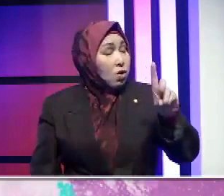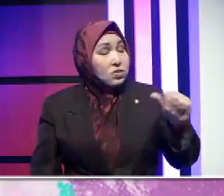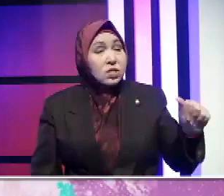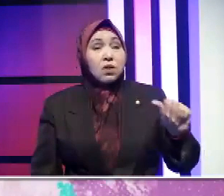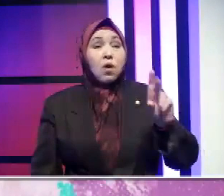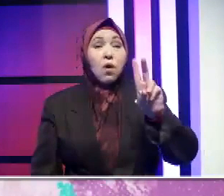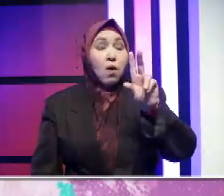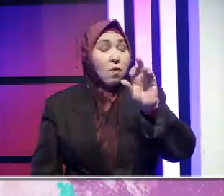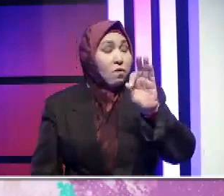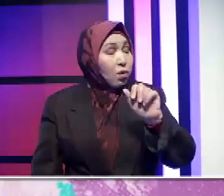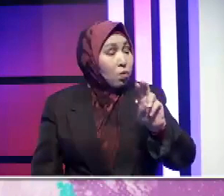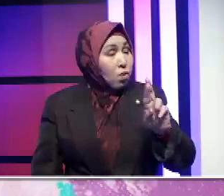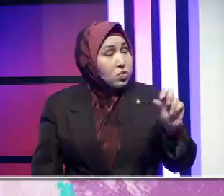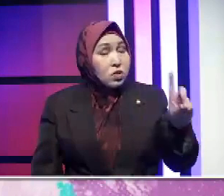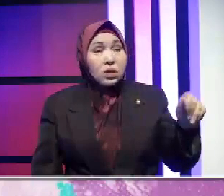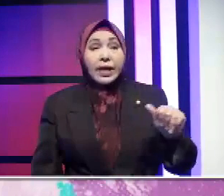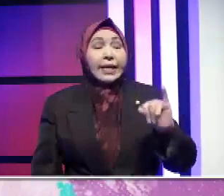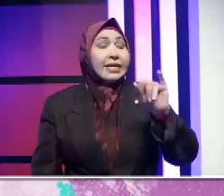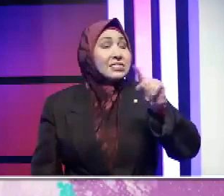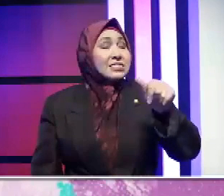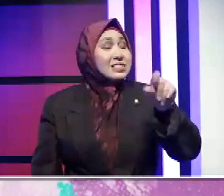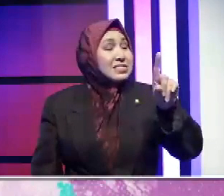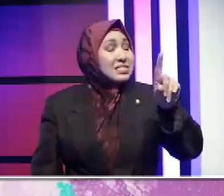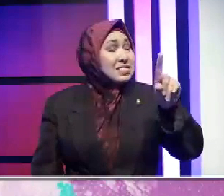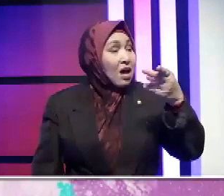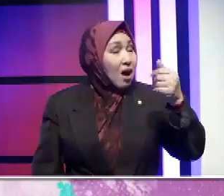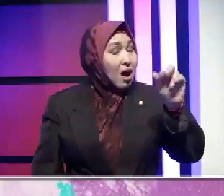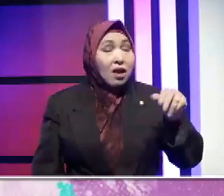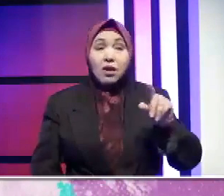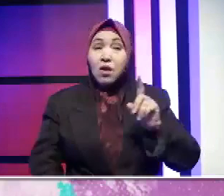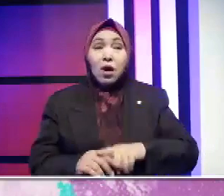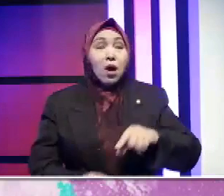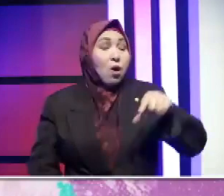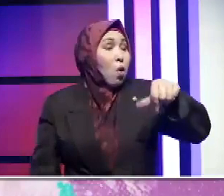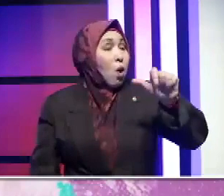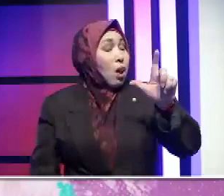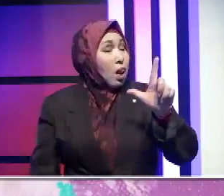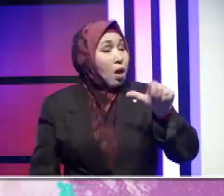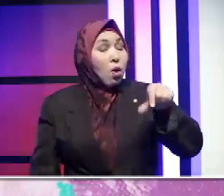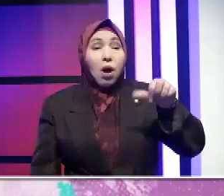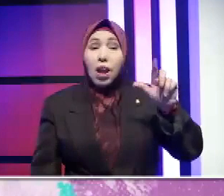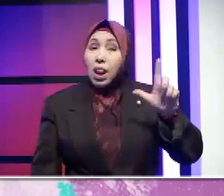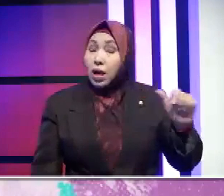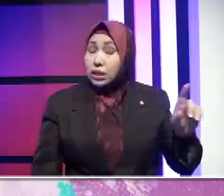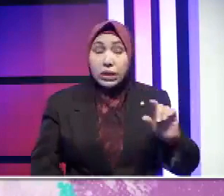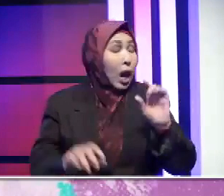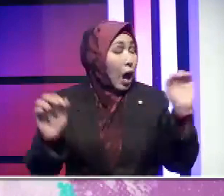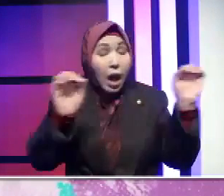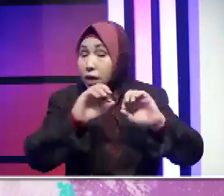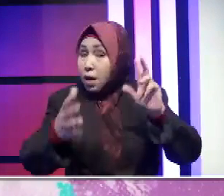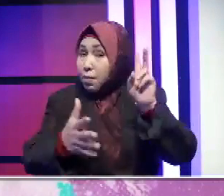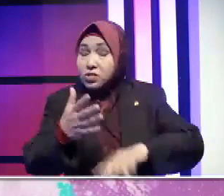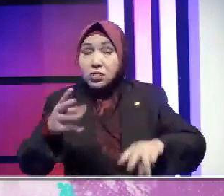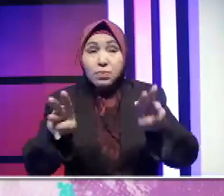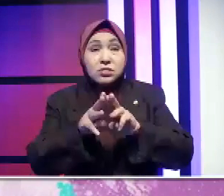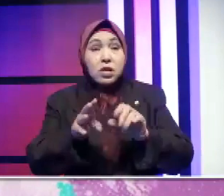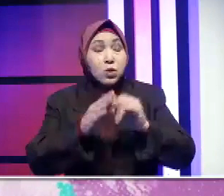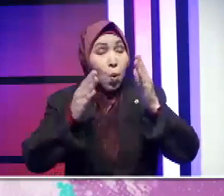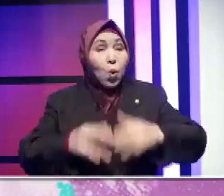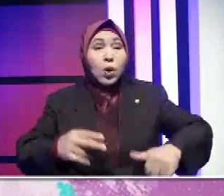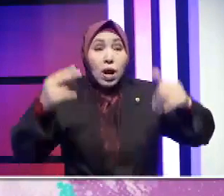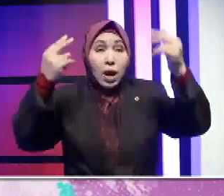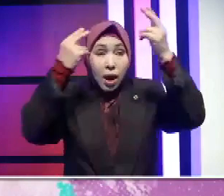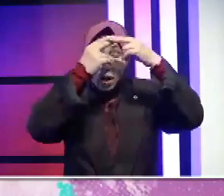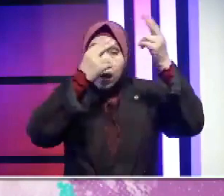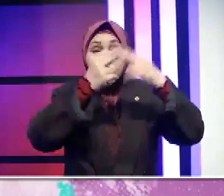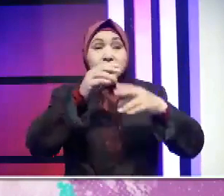wabarakatuh bacaan izhar ngebacanya if sekolah tidak boleh tidak ada bacaan Hai warabbukal udah pakai ayam